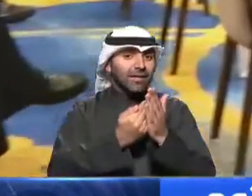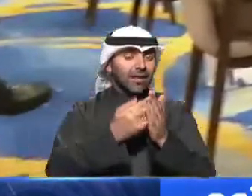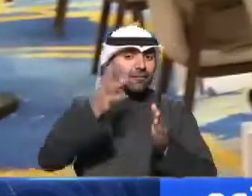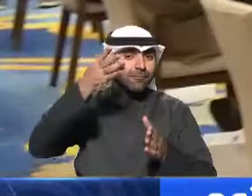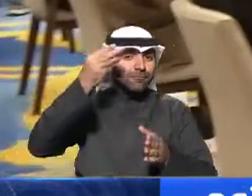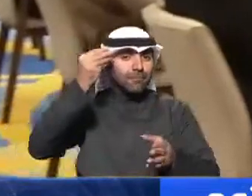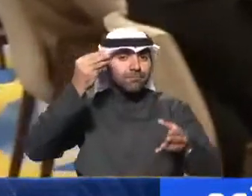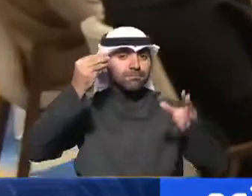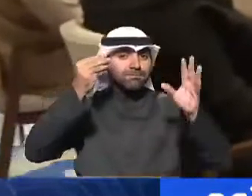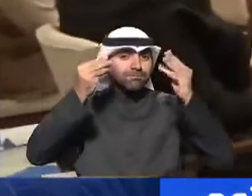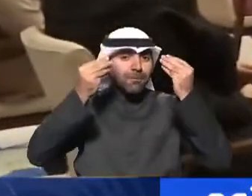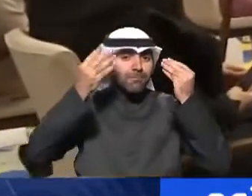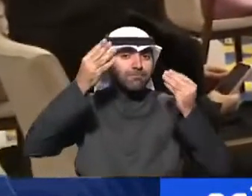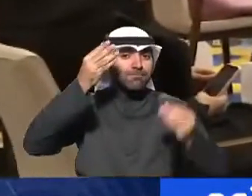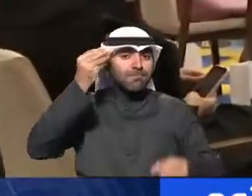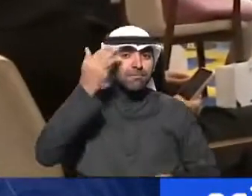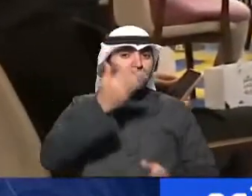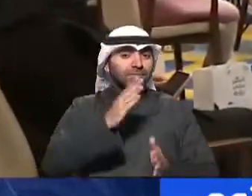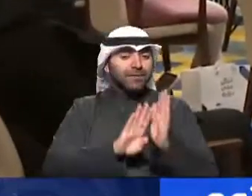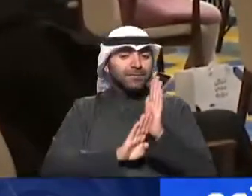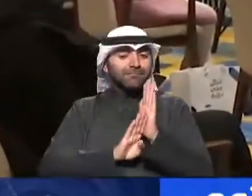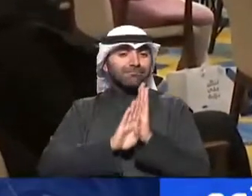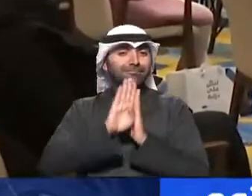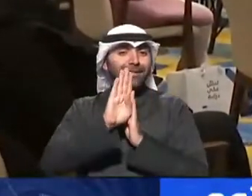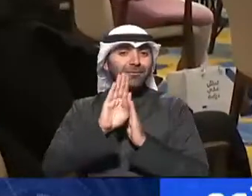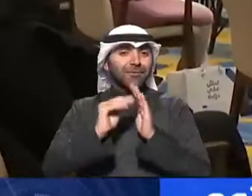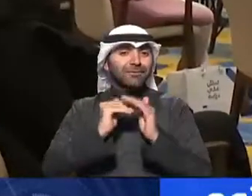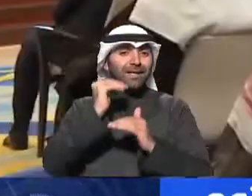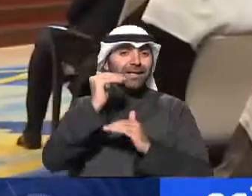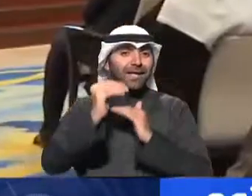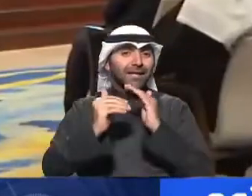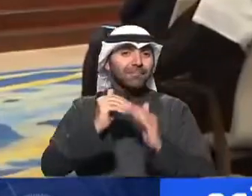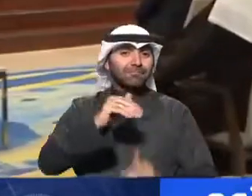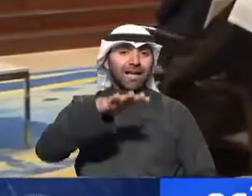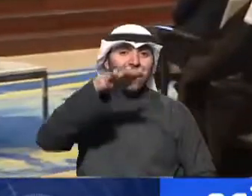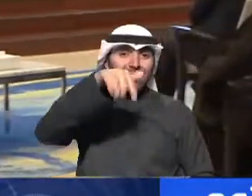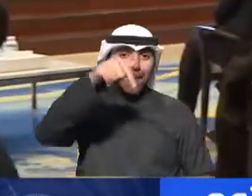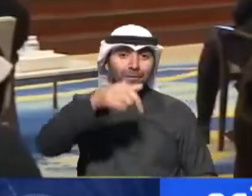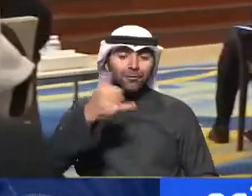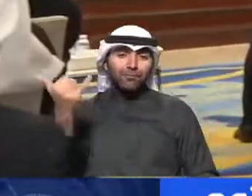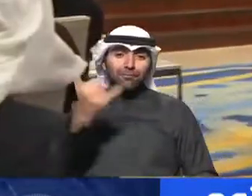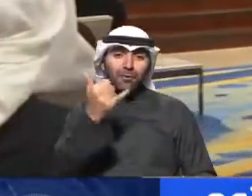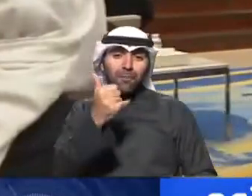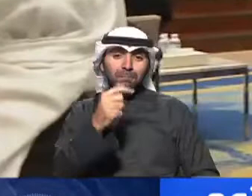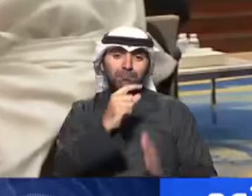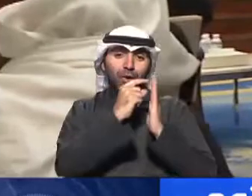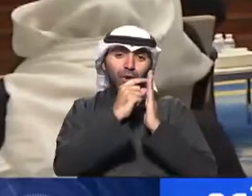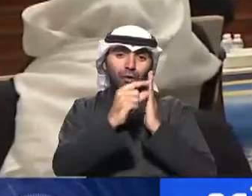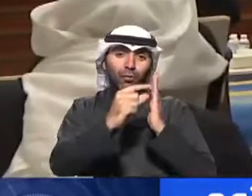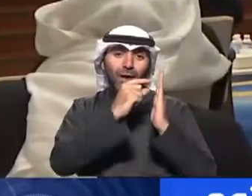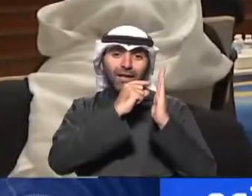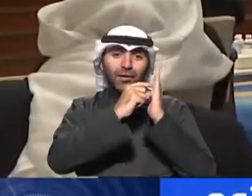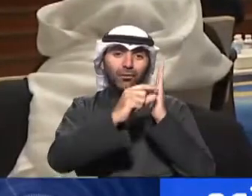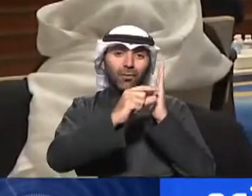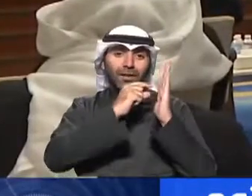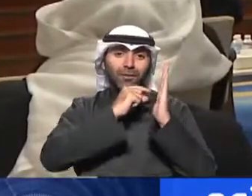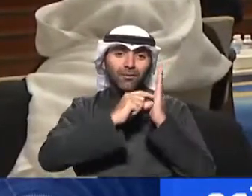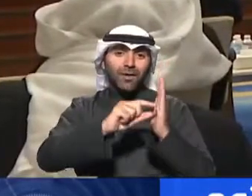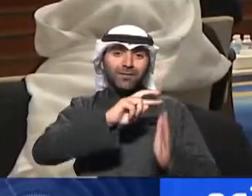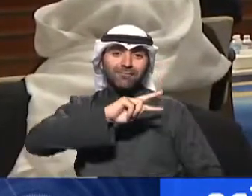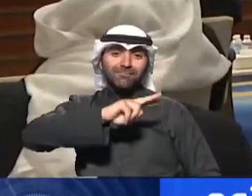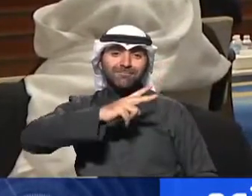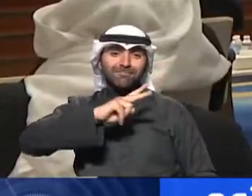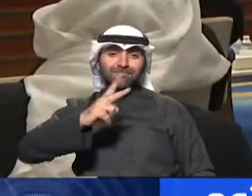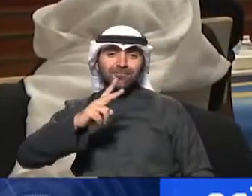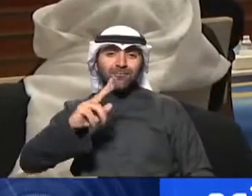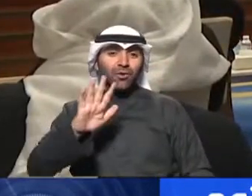الحملة تتطرق لعدة مواضيع أهمها عملية الاقتراض والبطاقات المصرفية وصولا إلى توضيح آليات